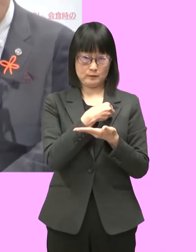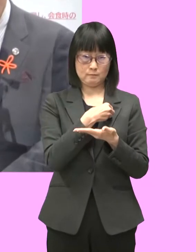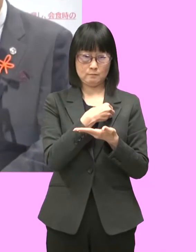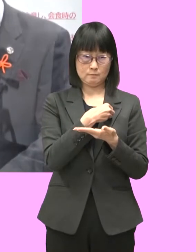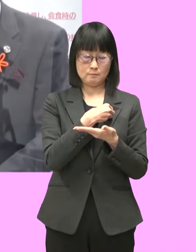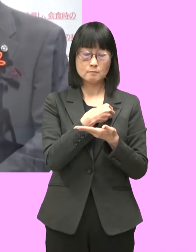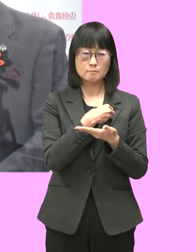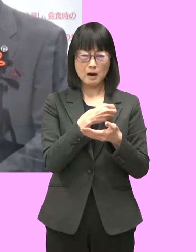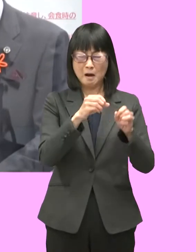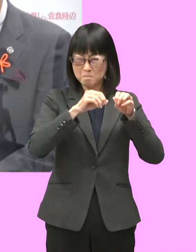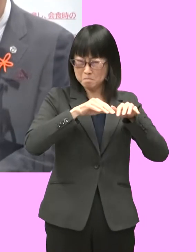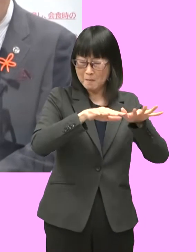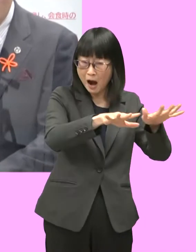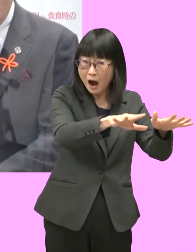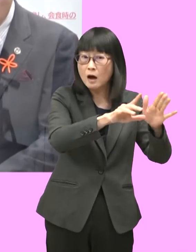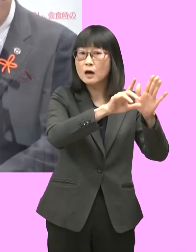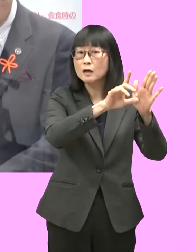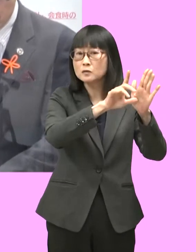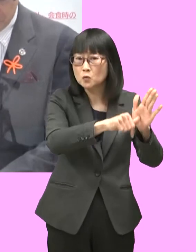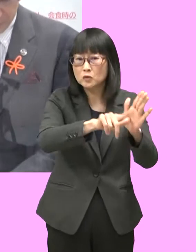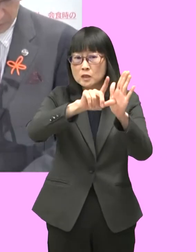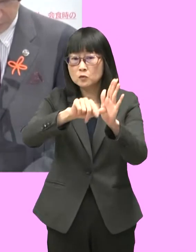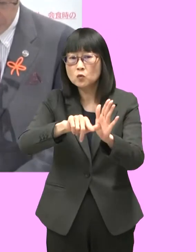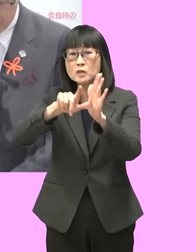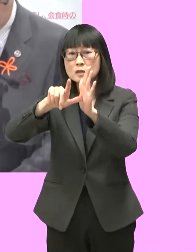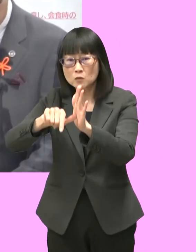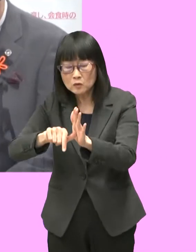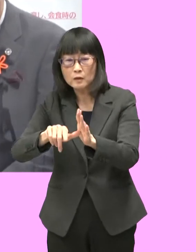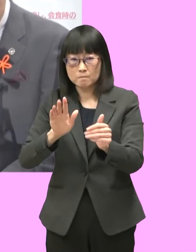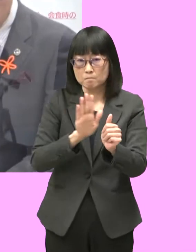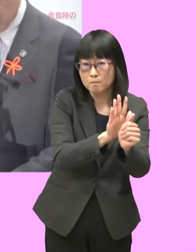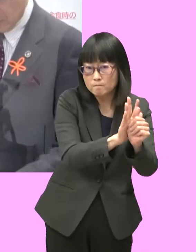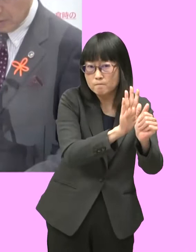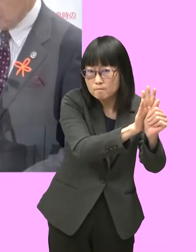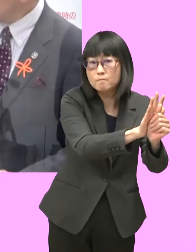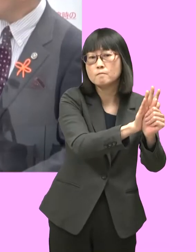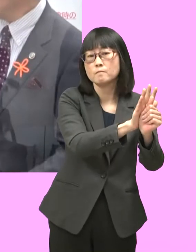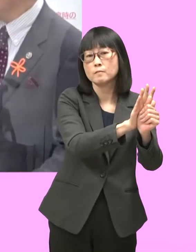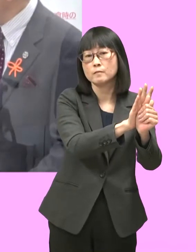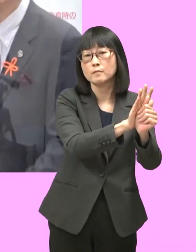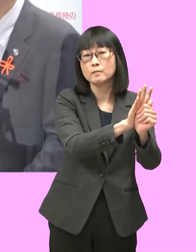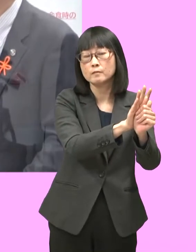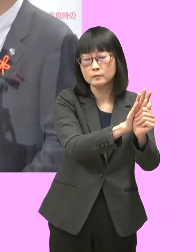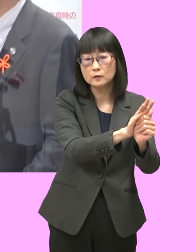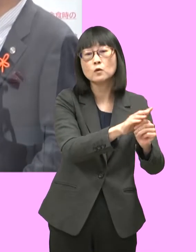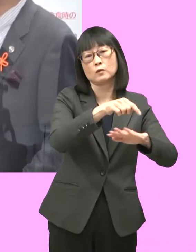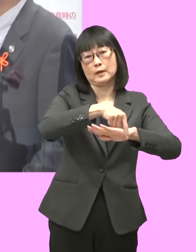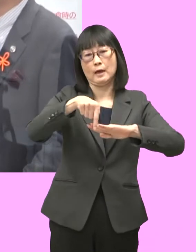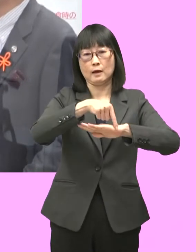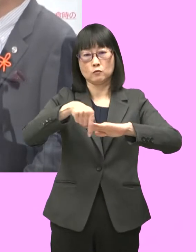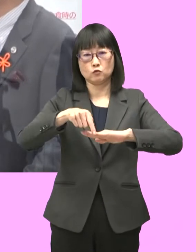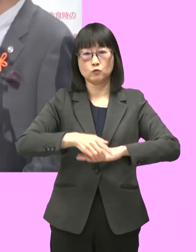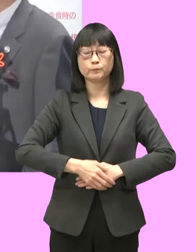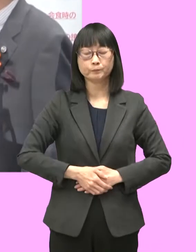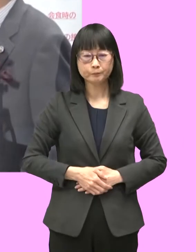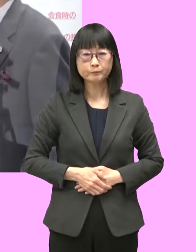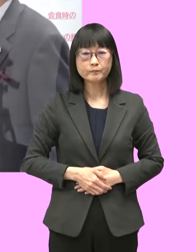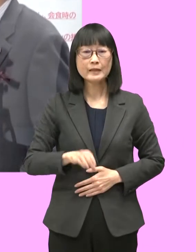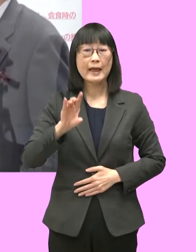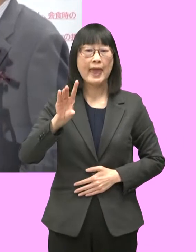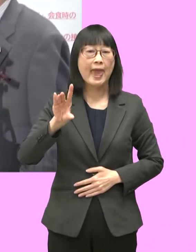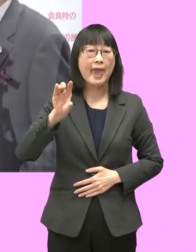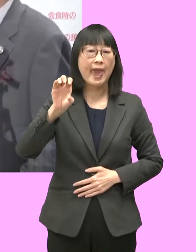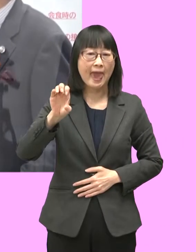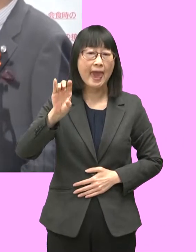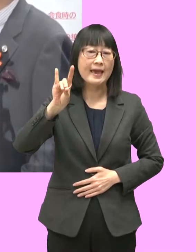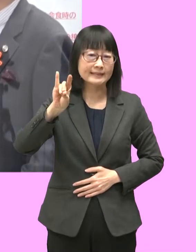感染状況に応じて逐次投入するということにいたしております。まあ、ちなみに疫学調査といいますか、保